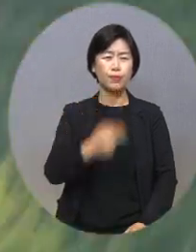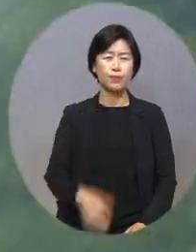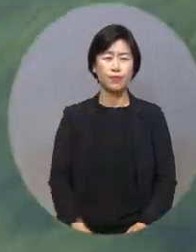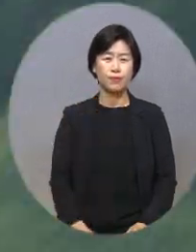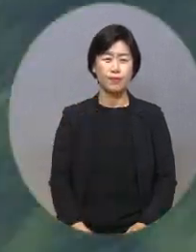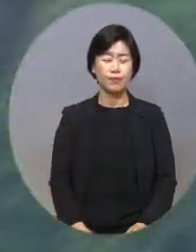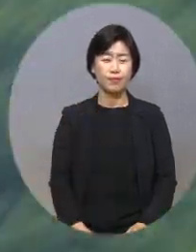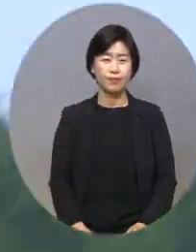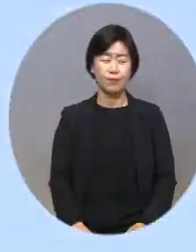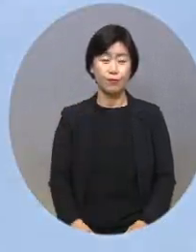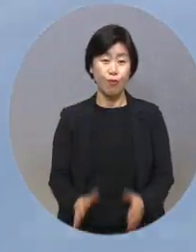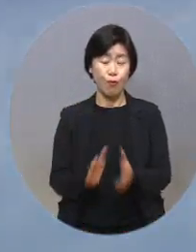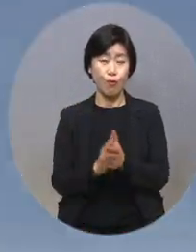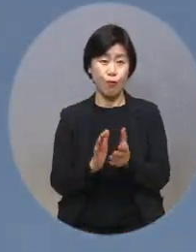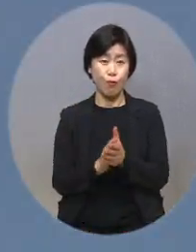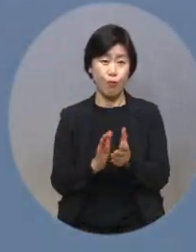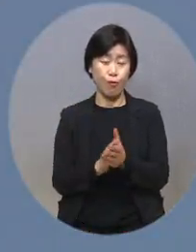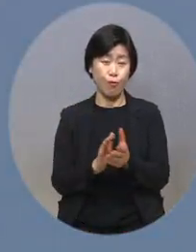와!